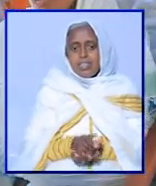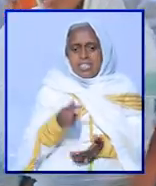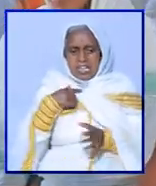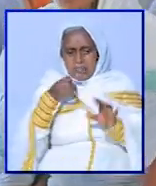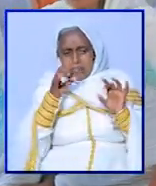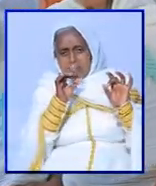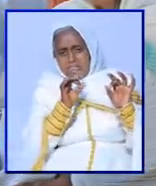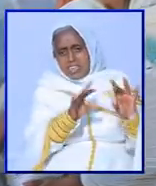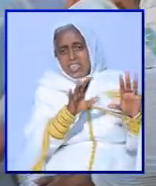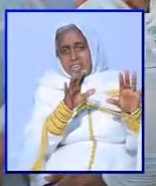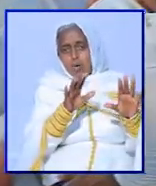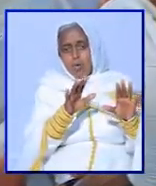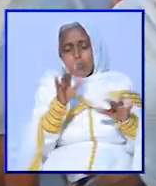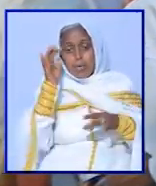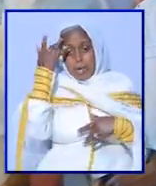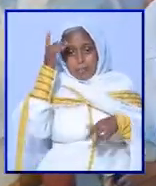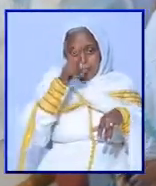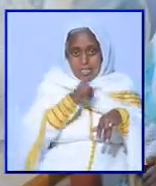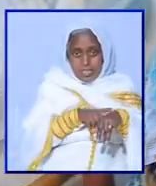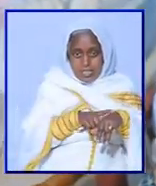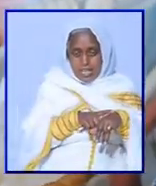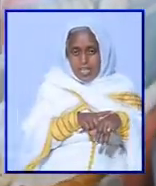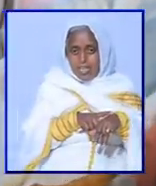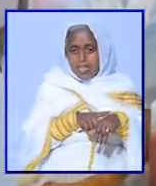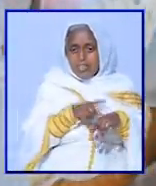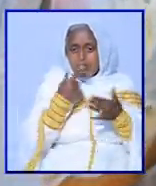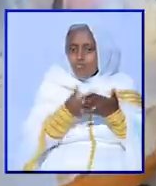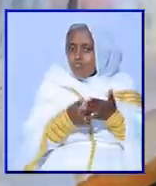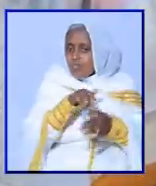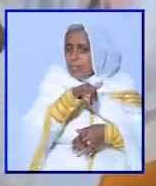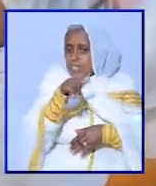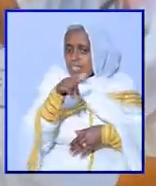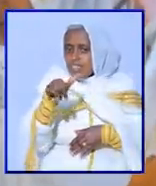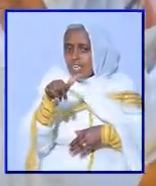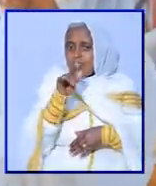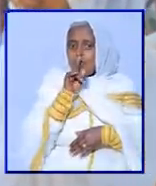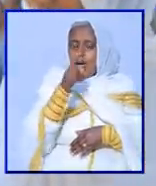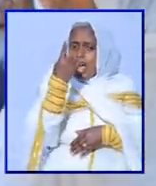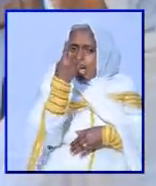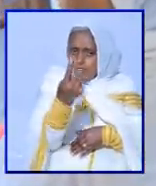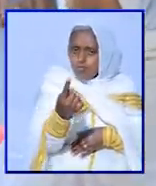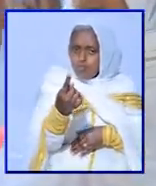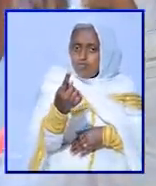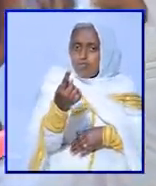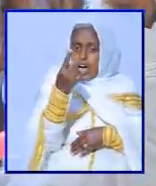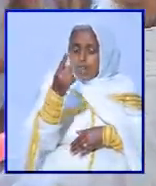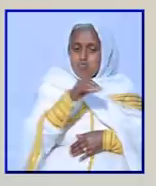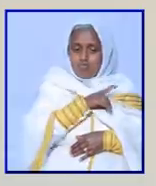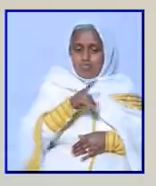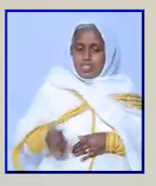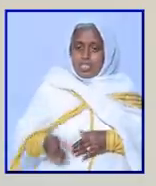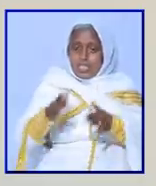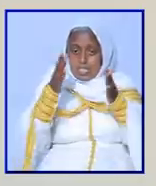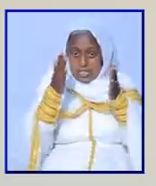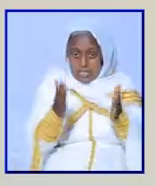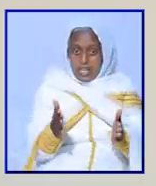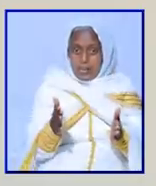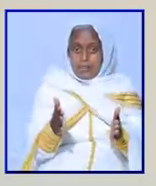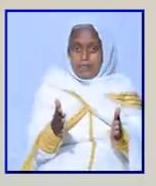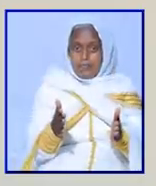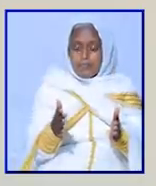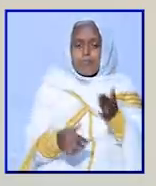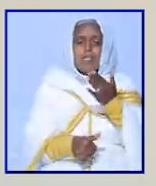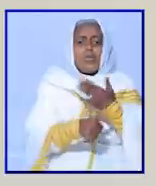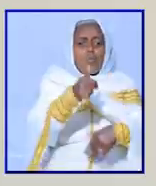ይውላል። እንዴ የምንንቀው በታመመ ጊዜ እንዴ። በአንጻሩ እንዲህ ነው።